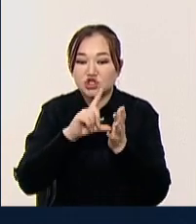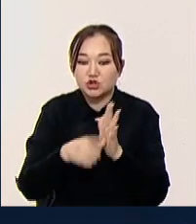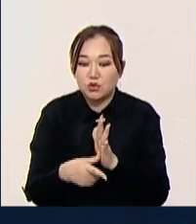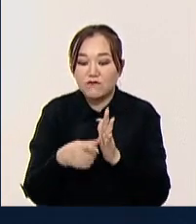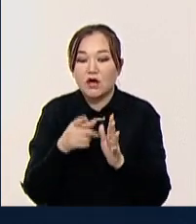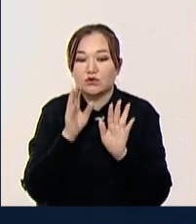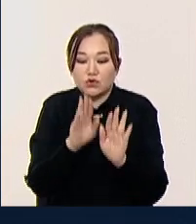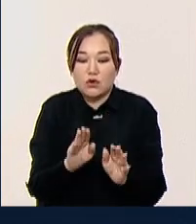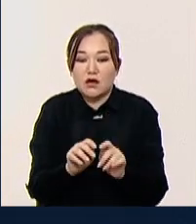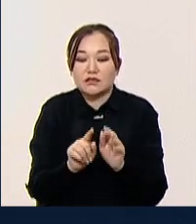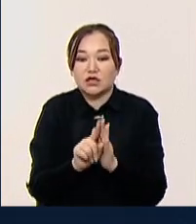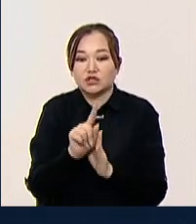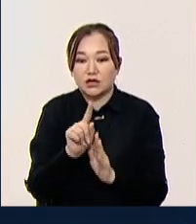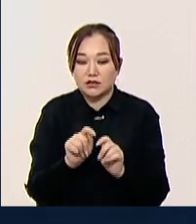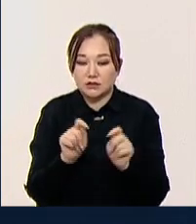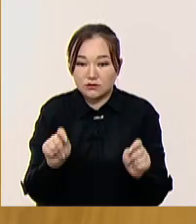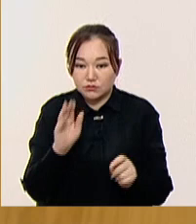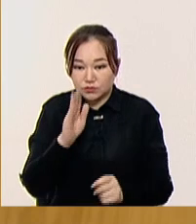беру енді ғана басталады.